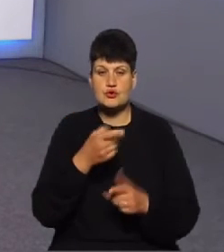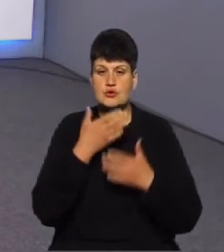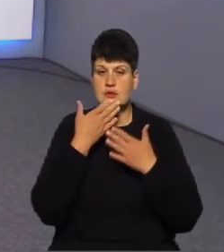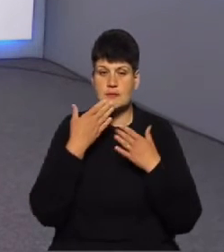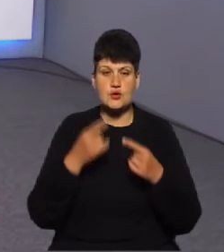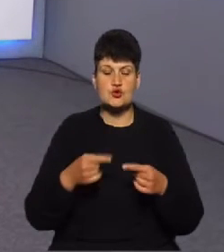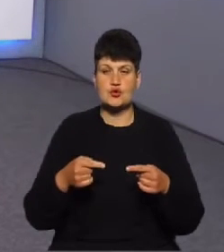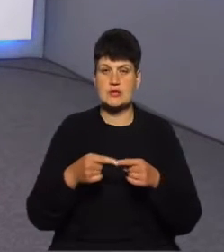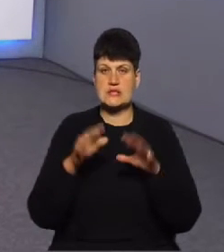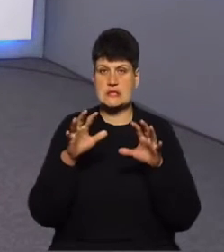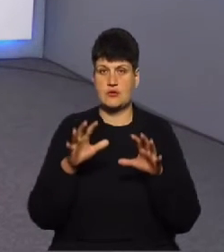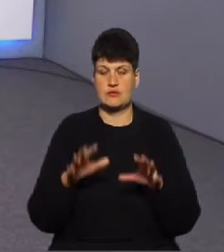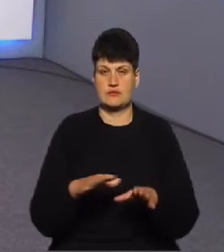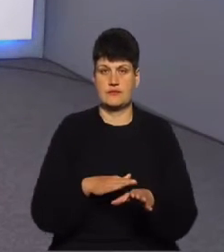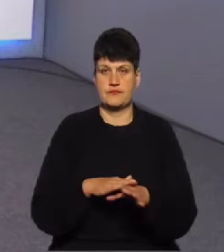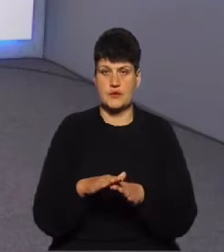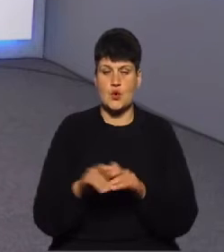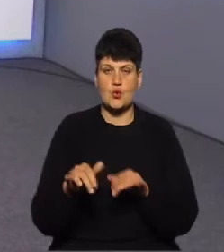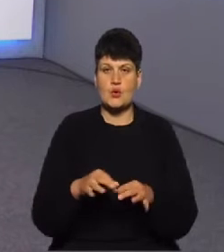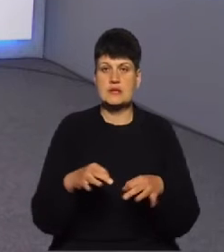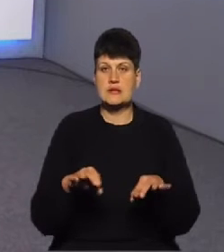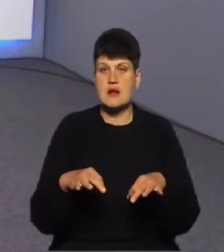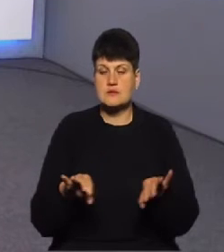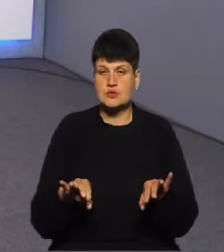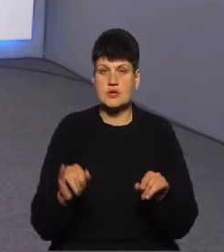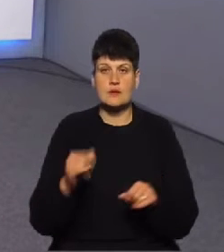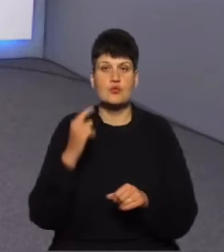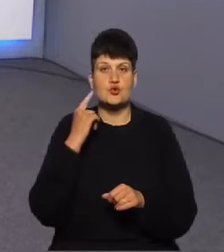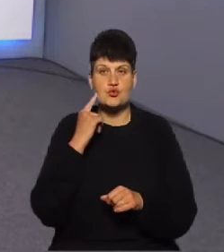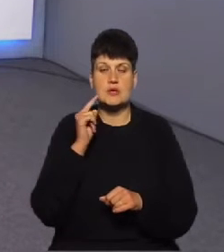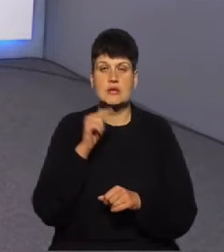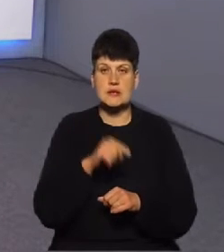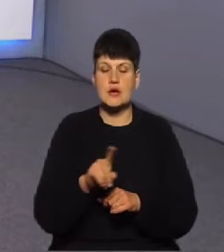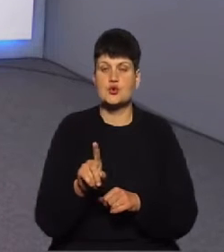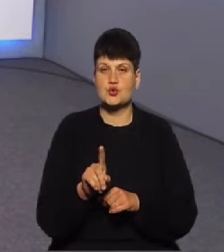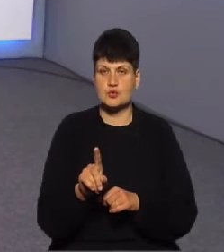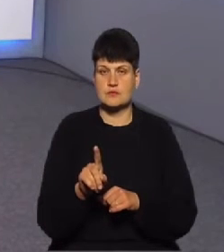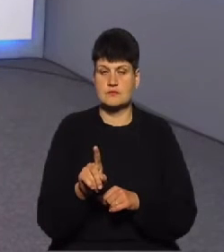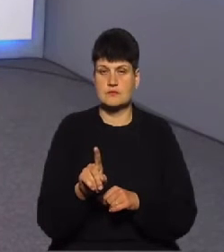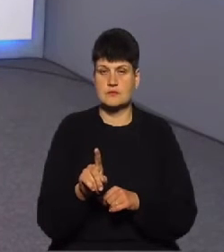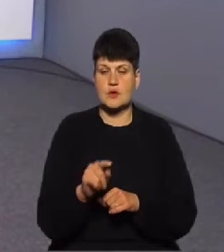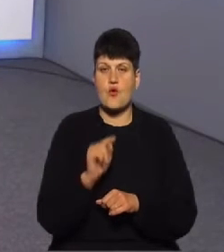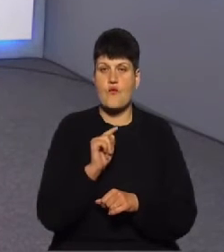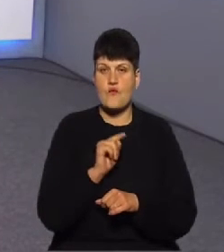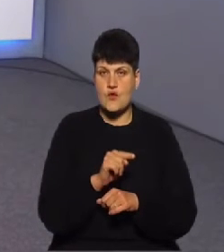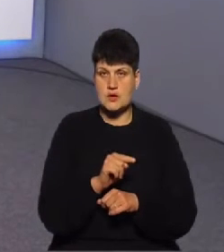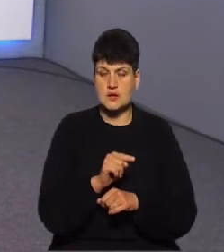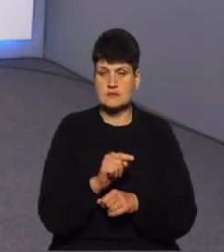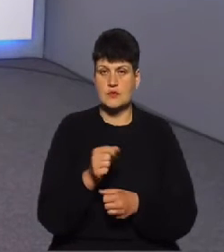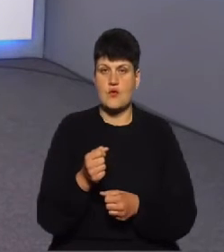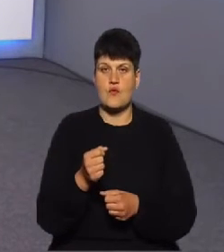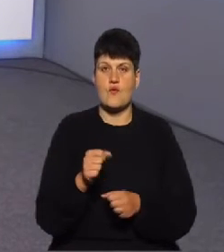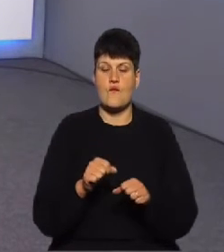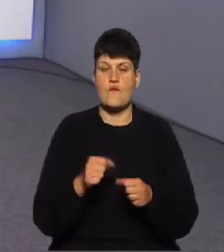законодавчого регулювання руху електротранспортом, і почули те, що вони, тобто водії